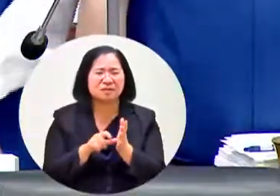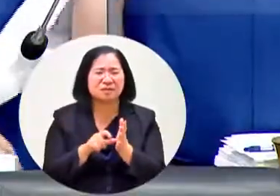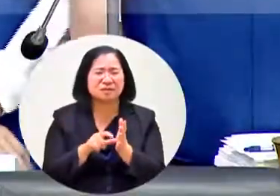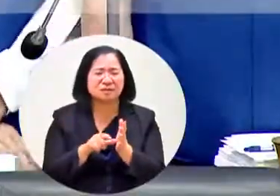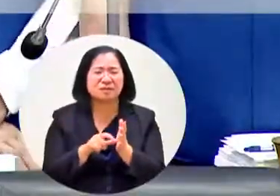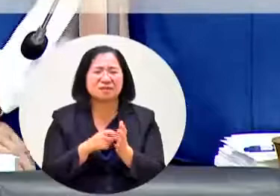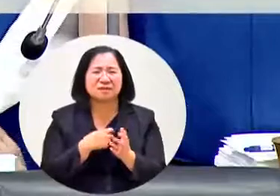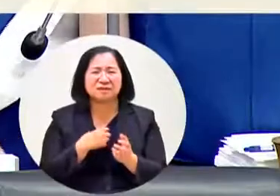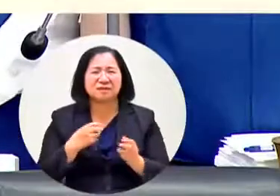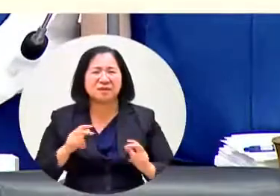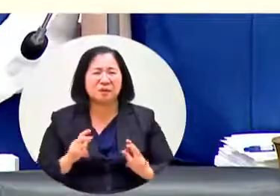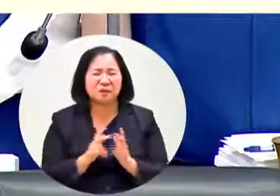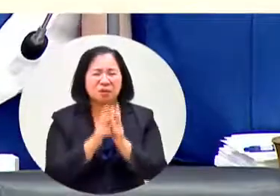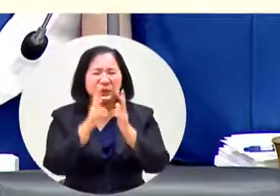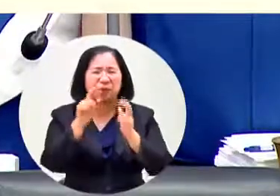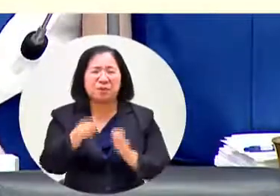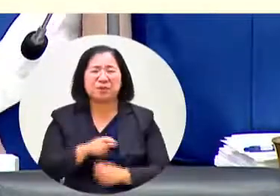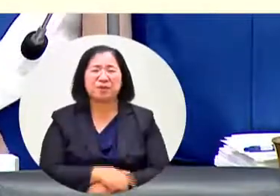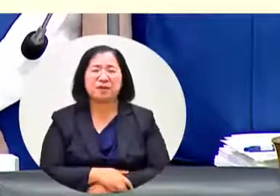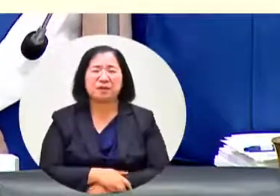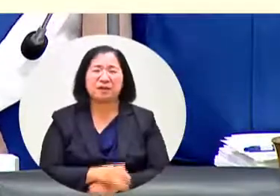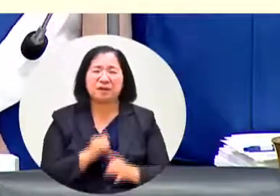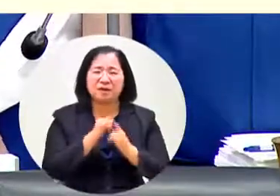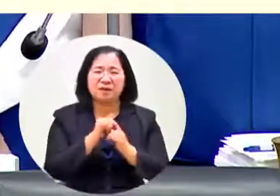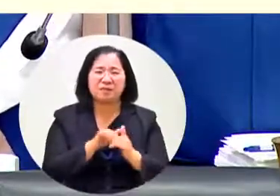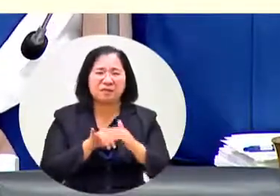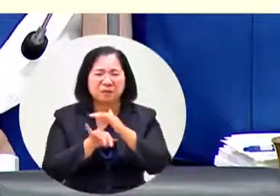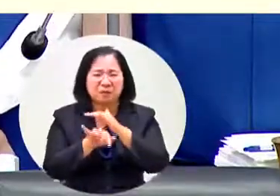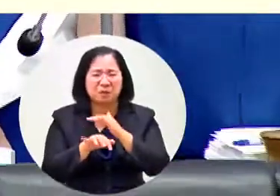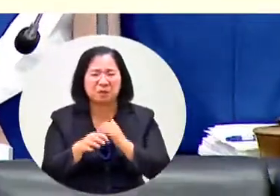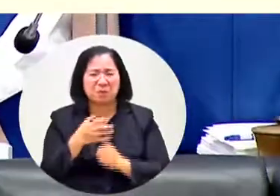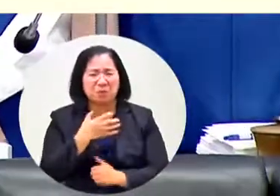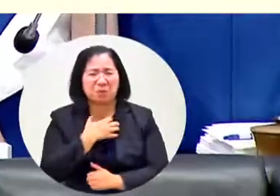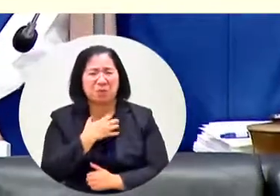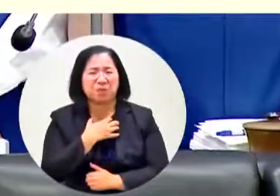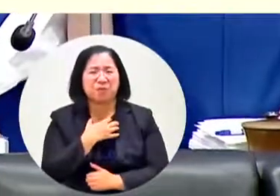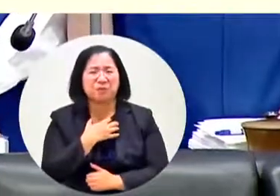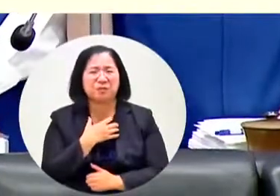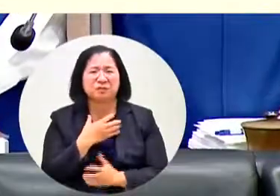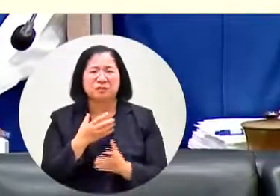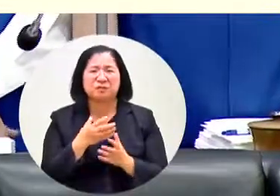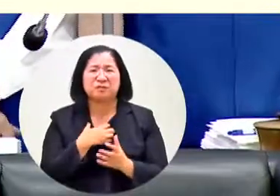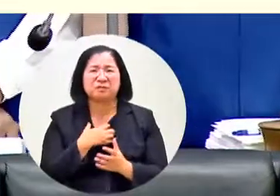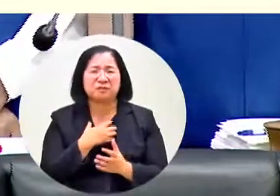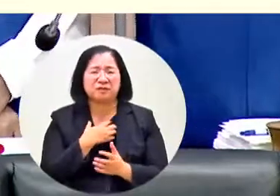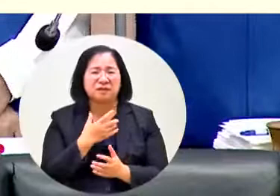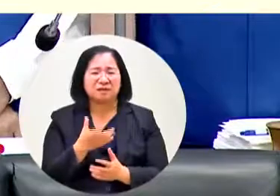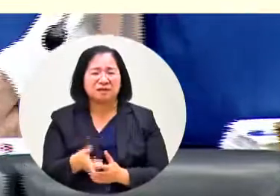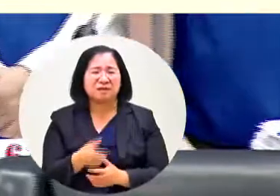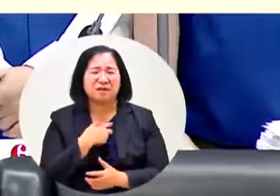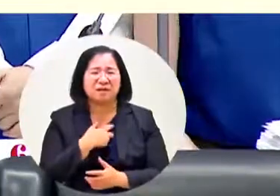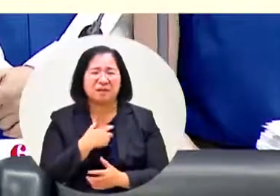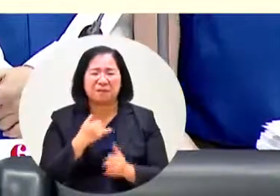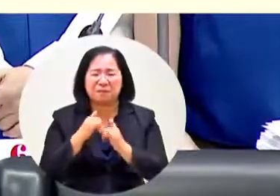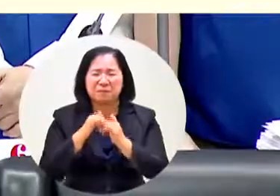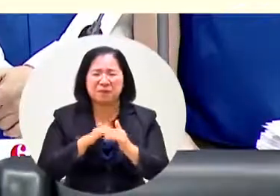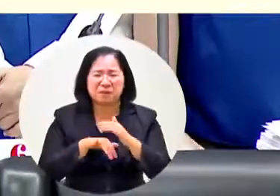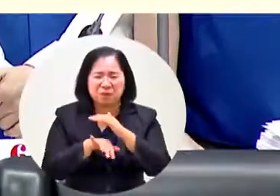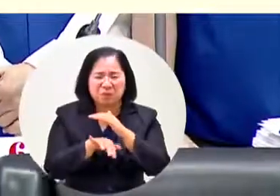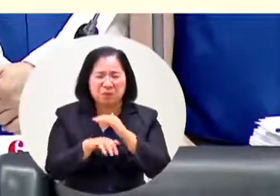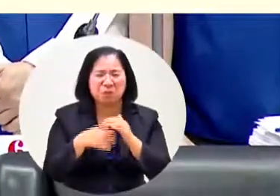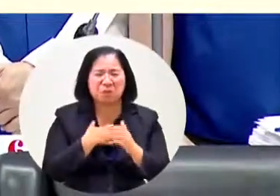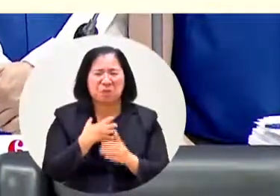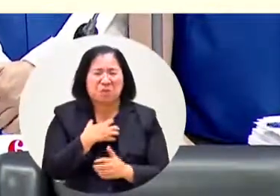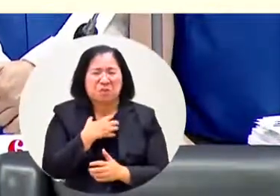由？市长，请回答。 市长，当然。 谢谢邱宇轩议员。人民免于恐惧的自由不是光台湾，是普世价